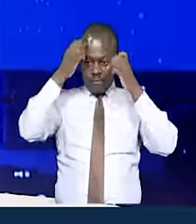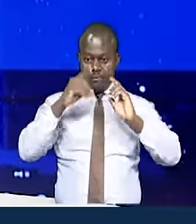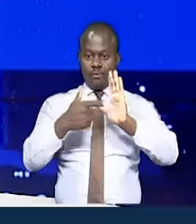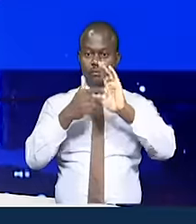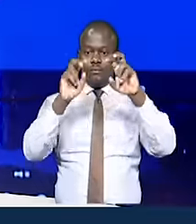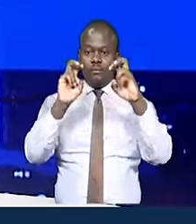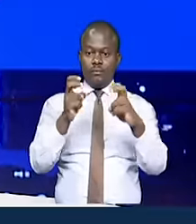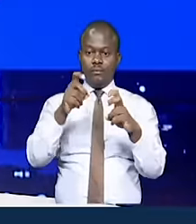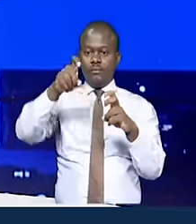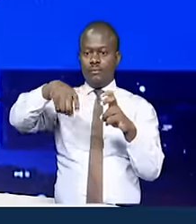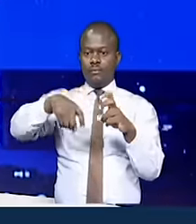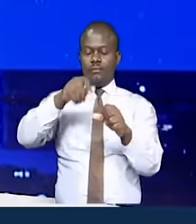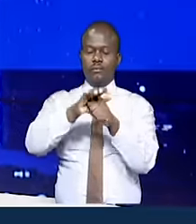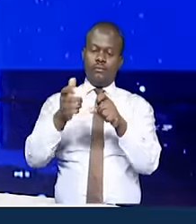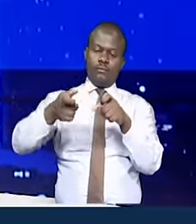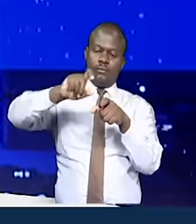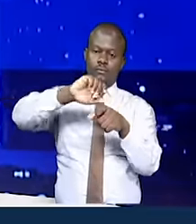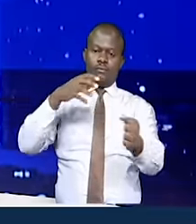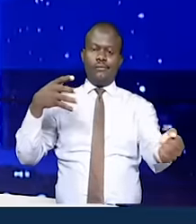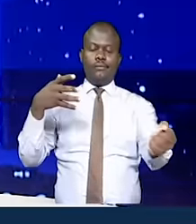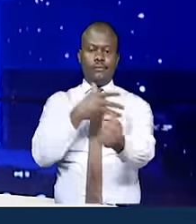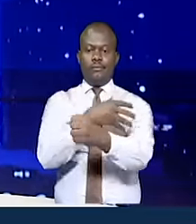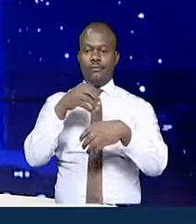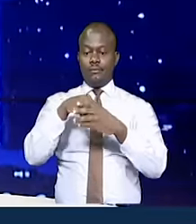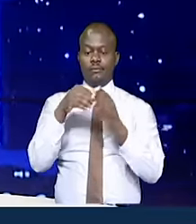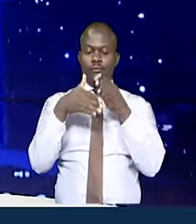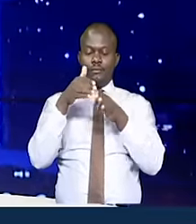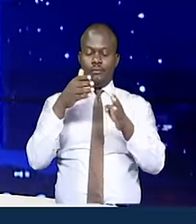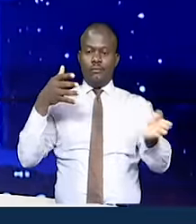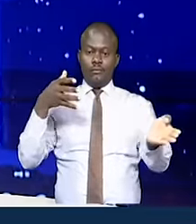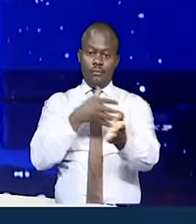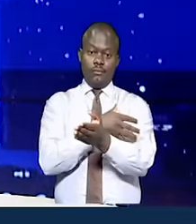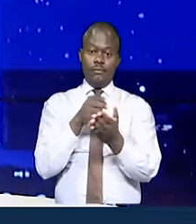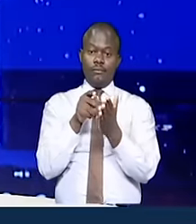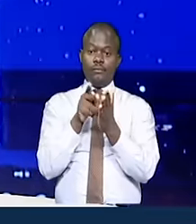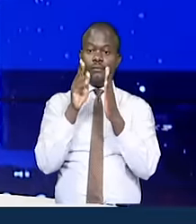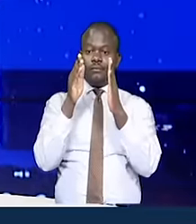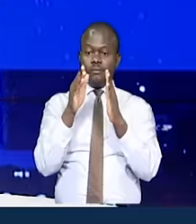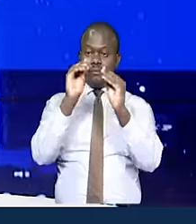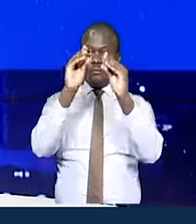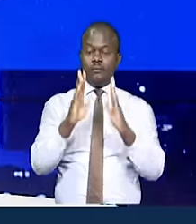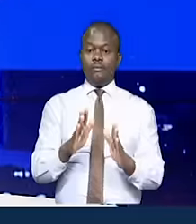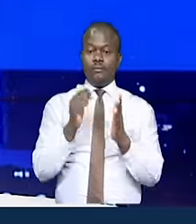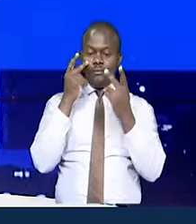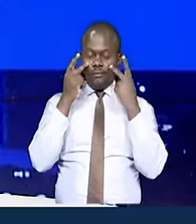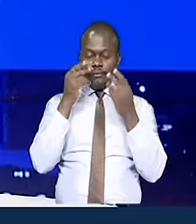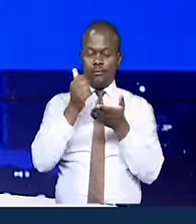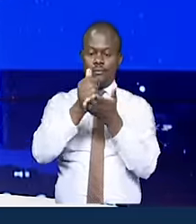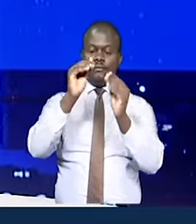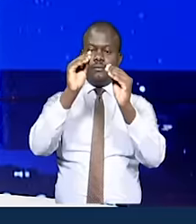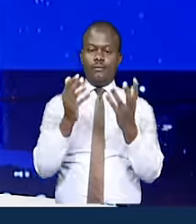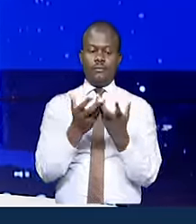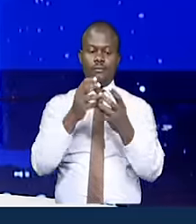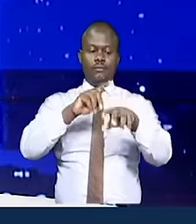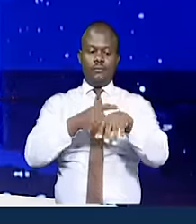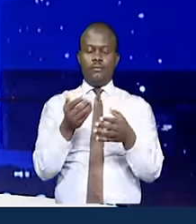bagaragaza ko hakenewe kongererwa imbaraga mu kubaka ubushobozi bw'abarezi no kubabonera imfashanyigisho zijyanye n'igihe